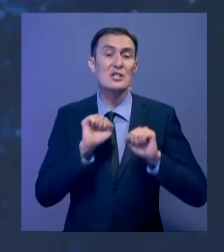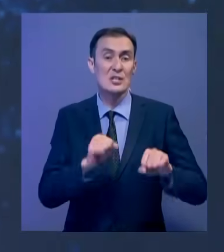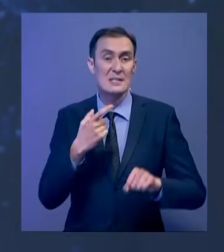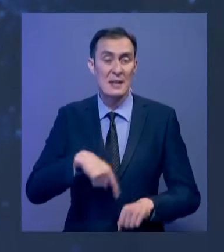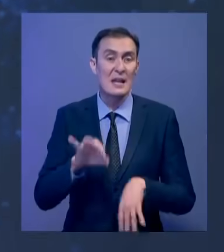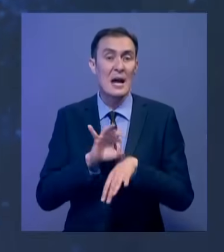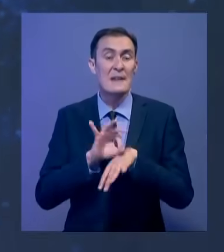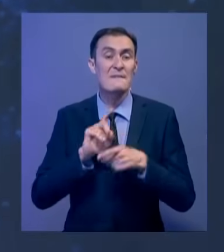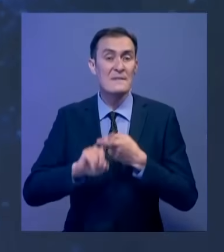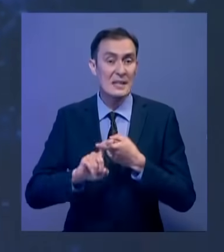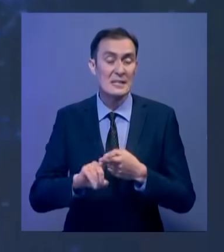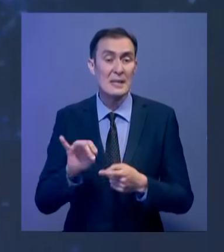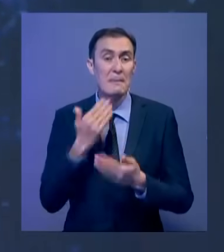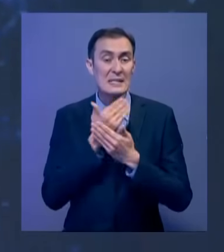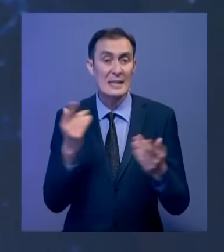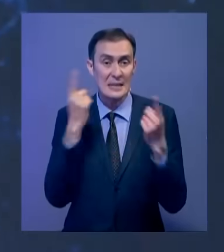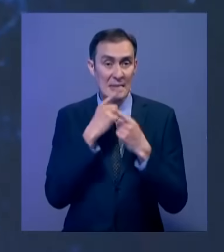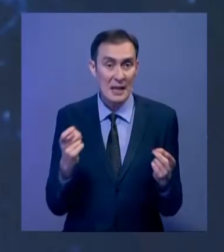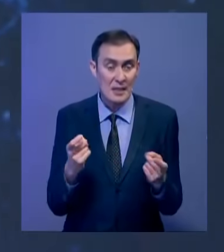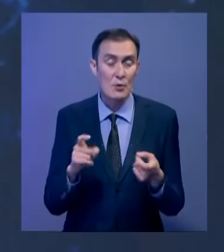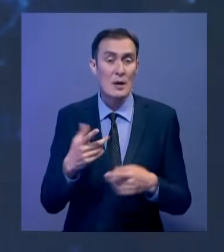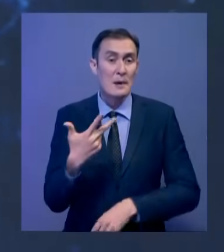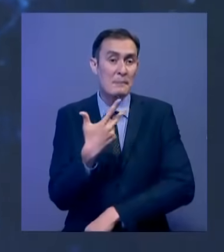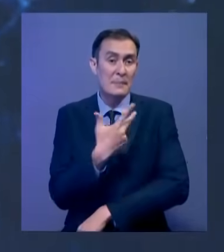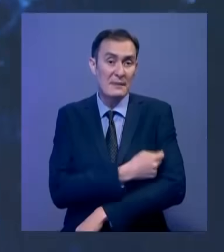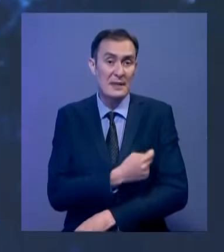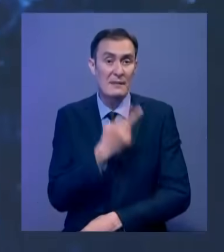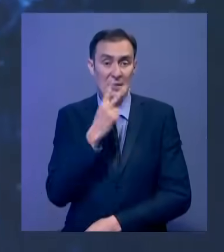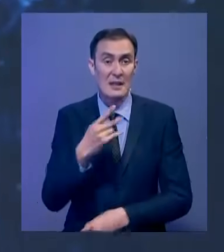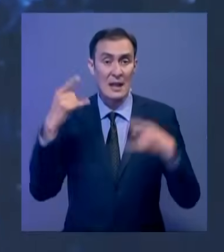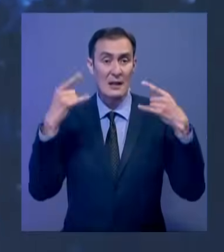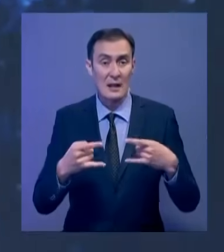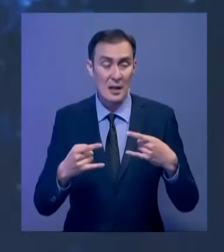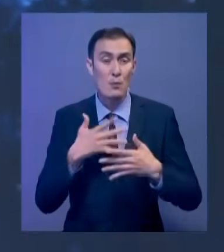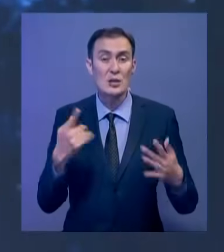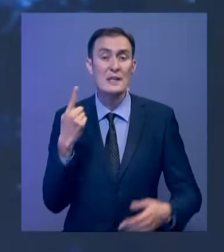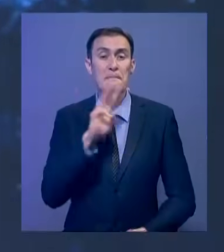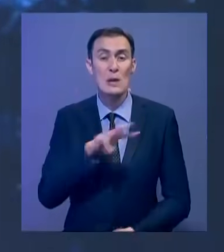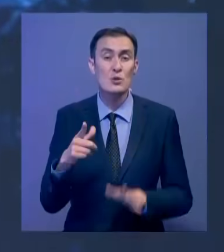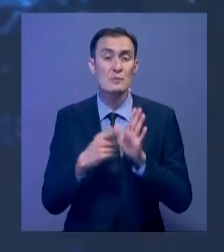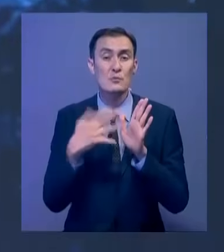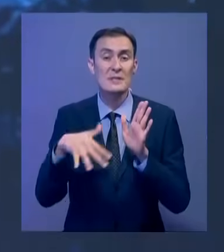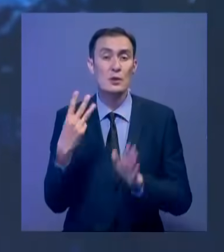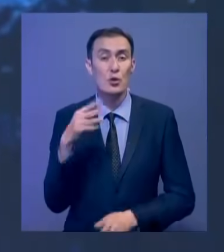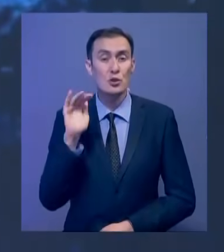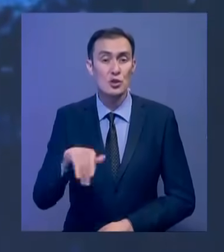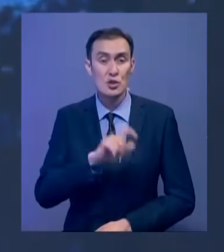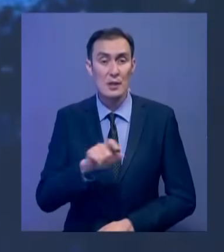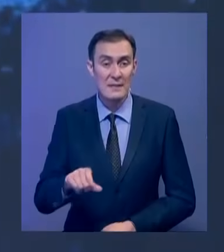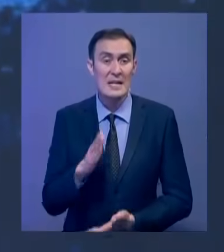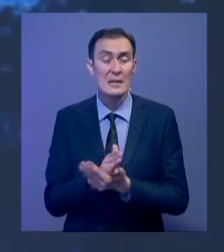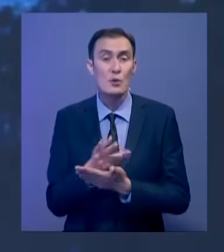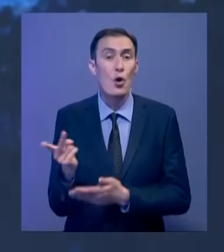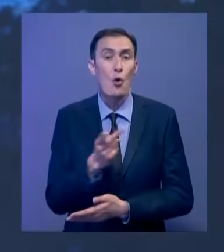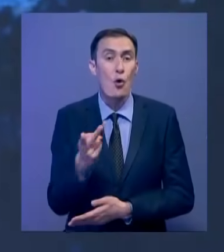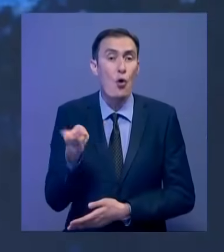от опасной инфекции. И последние данные по числу привитых сейчас на ваших экранах. Свыше 1 753 000 человек получили